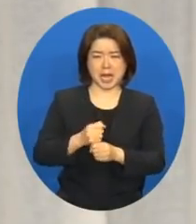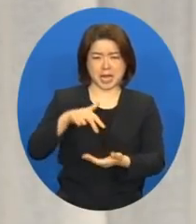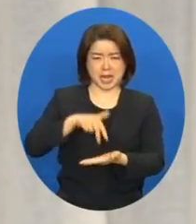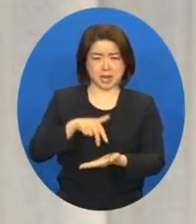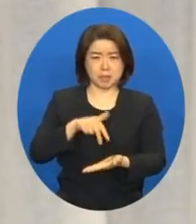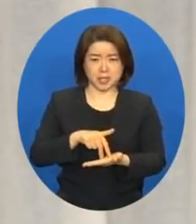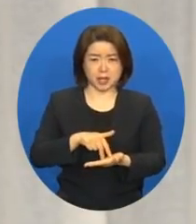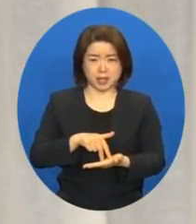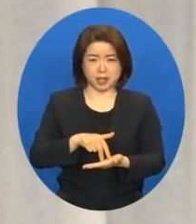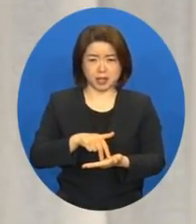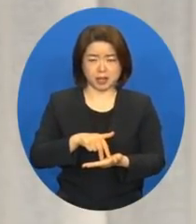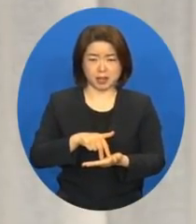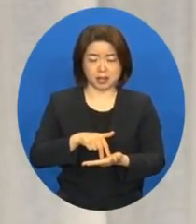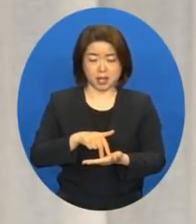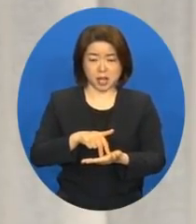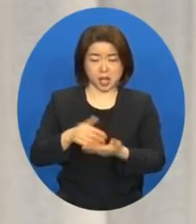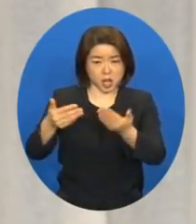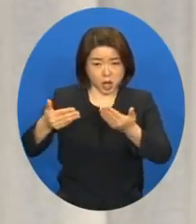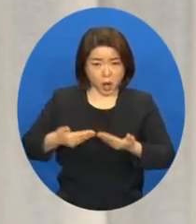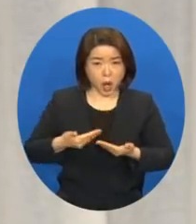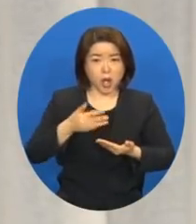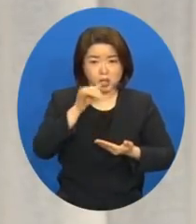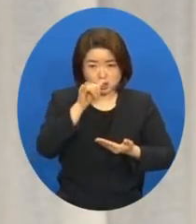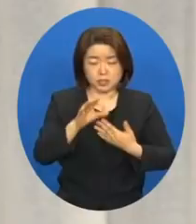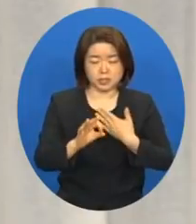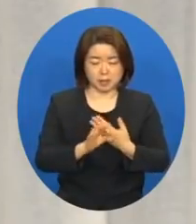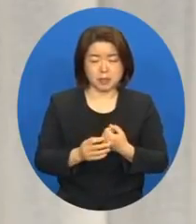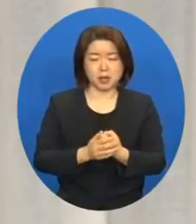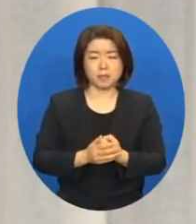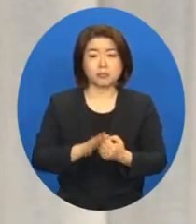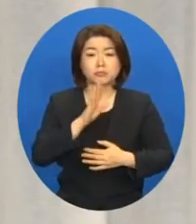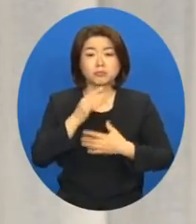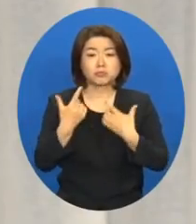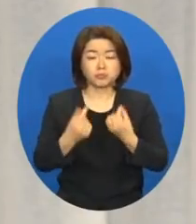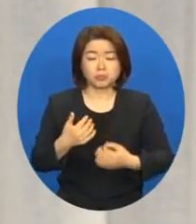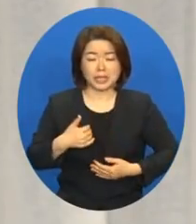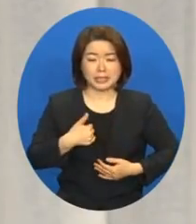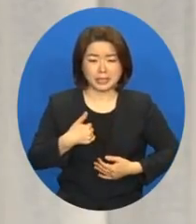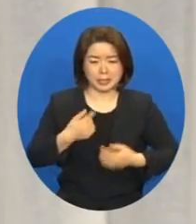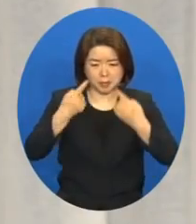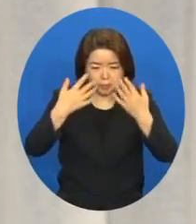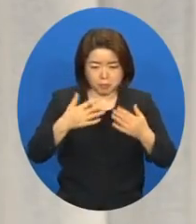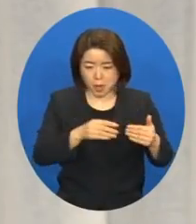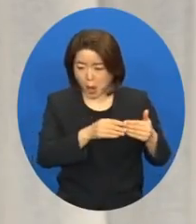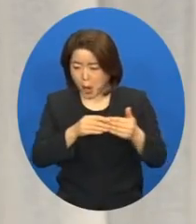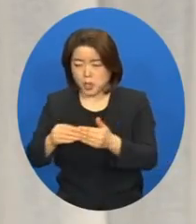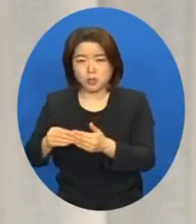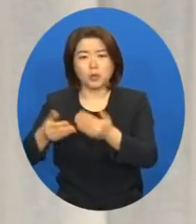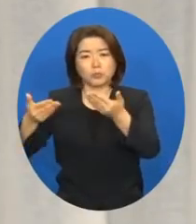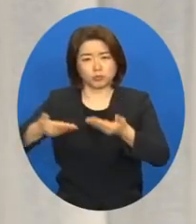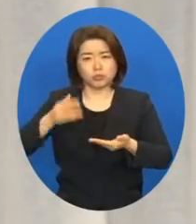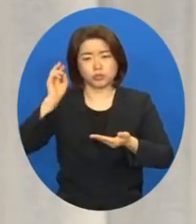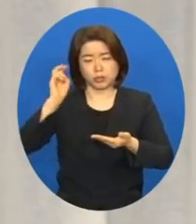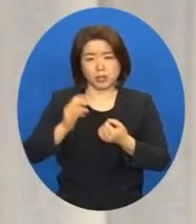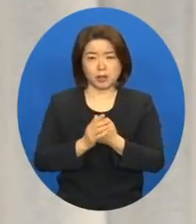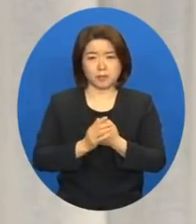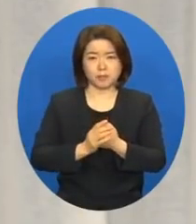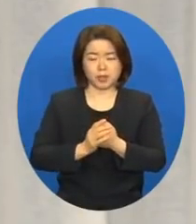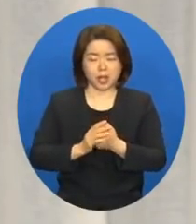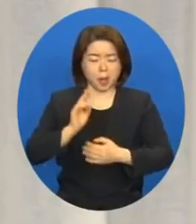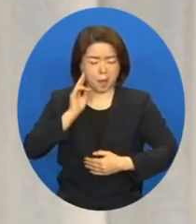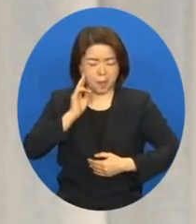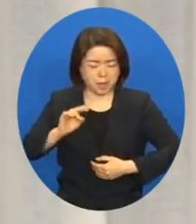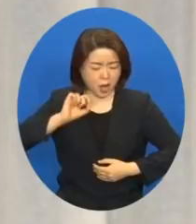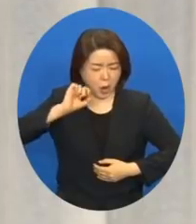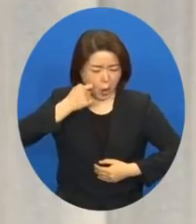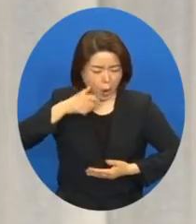처지에 거하게 하신다면 마땅히 내게 분명한 인도하심을 주시지 않겠는가? 몹시 어려운